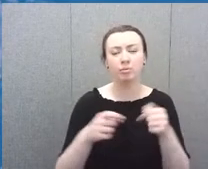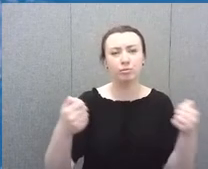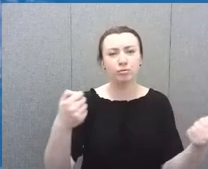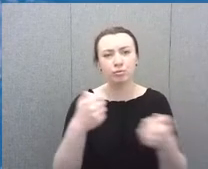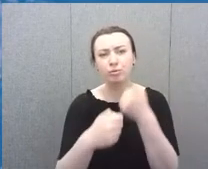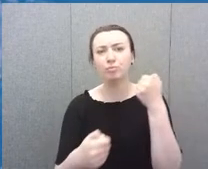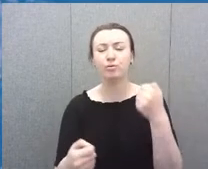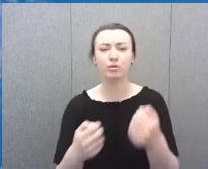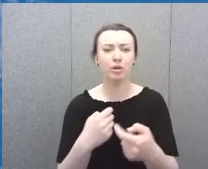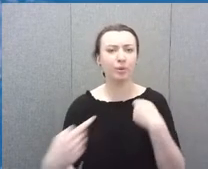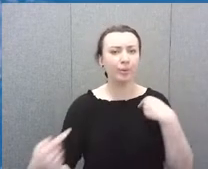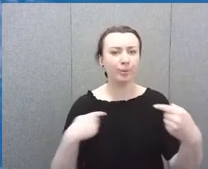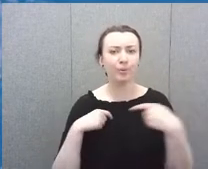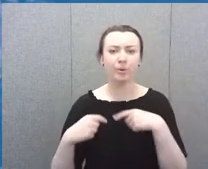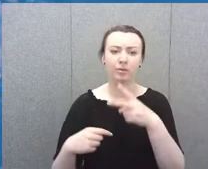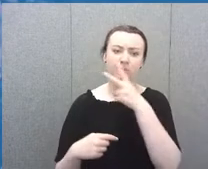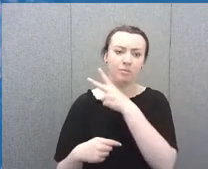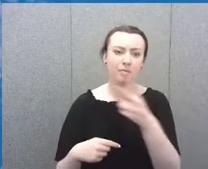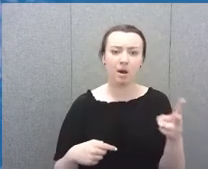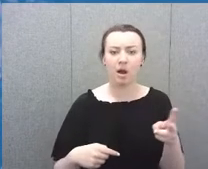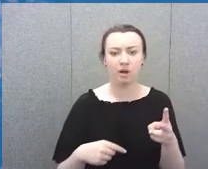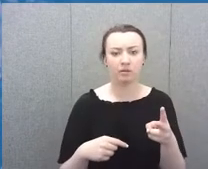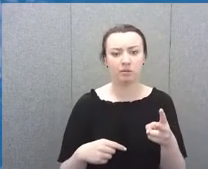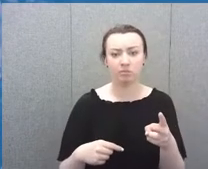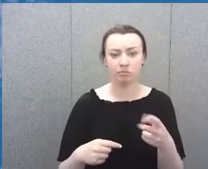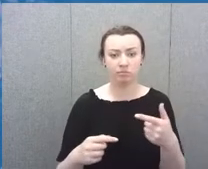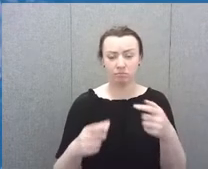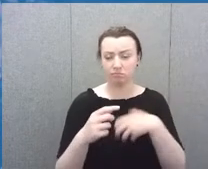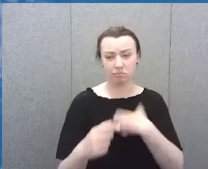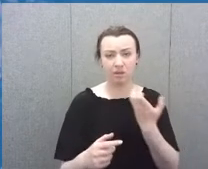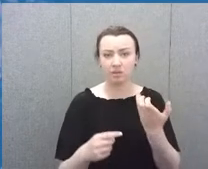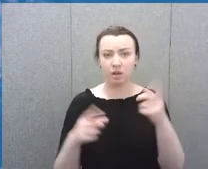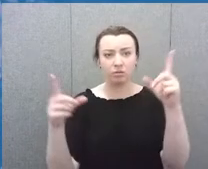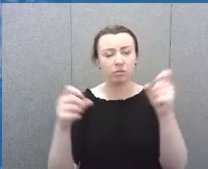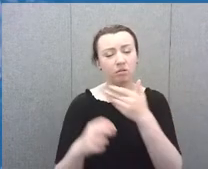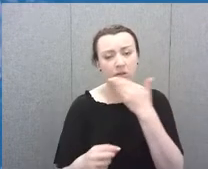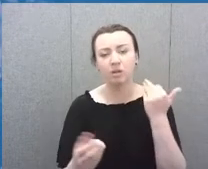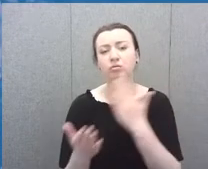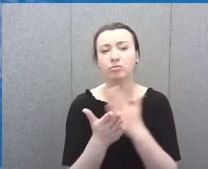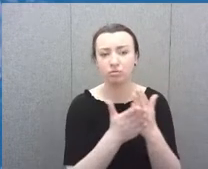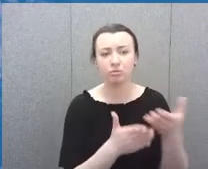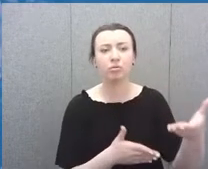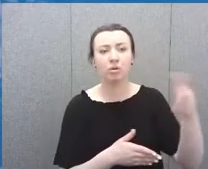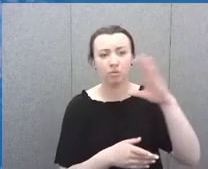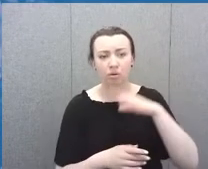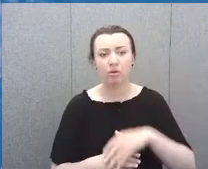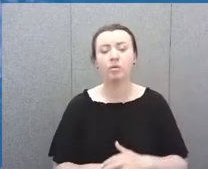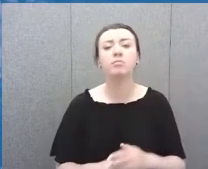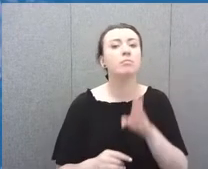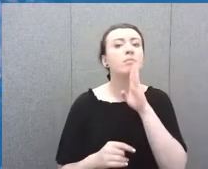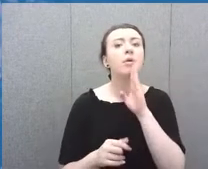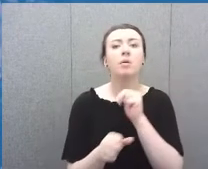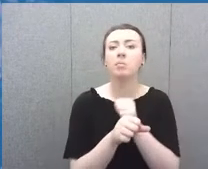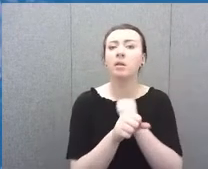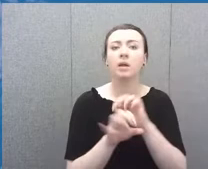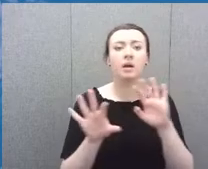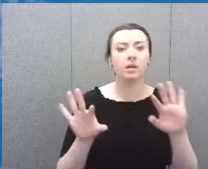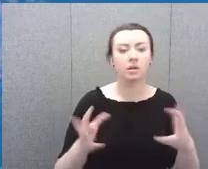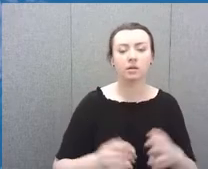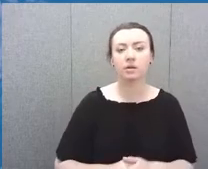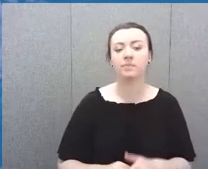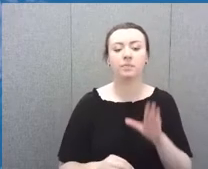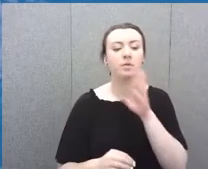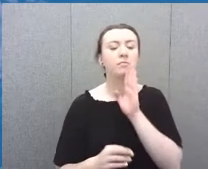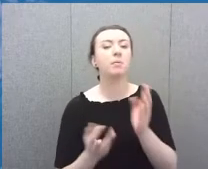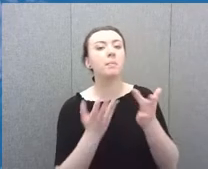хорошо подчеркивают, что происходило. К чему же я веду? Веду к тому, что женщины продемонстрировали беспрецедентный